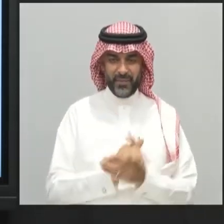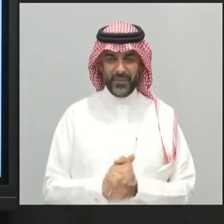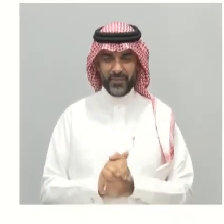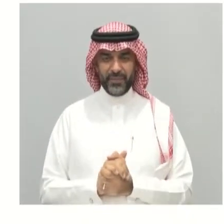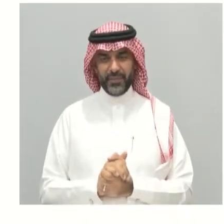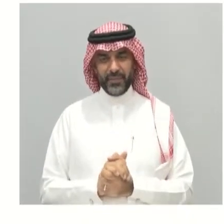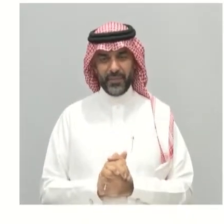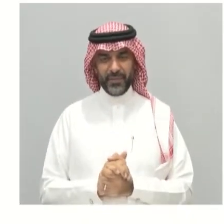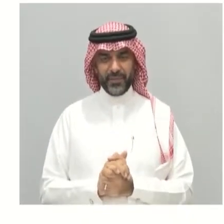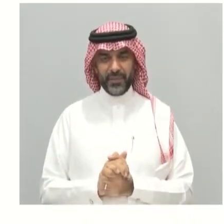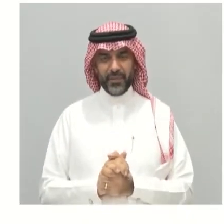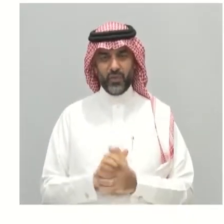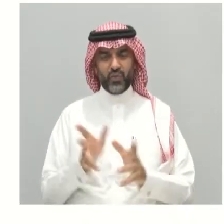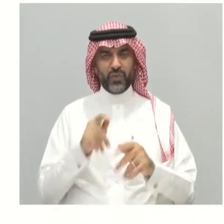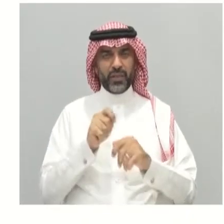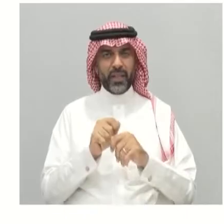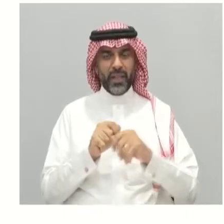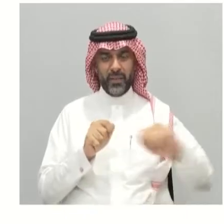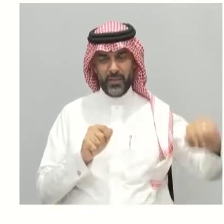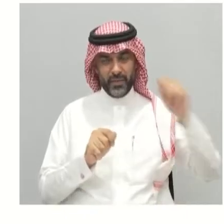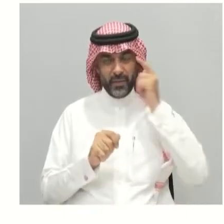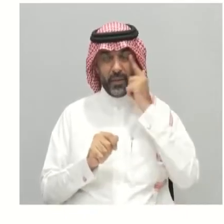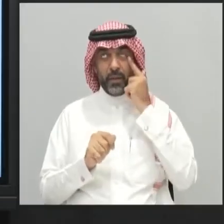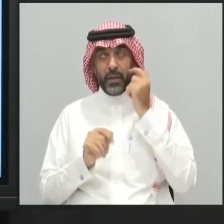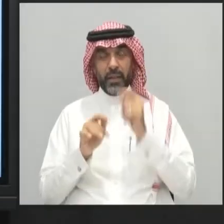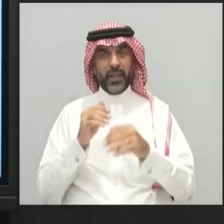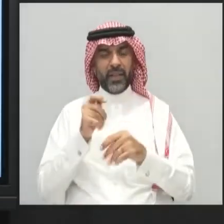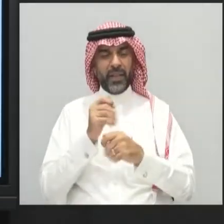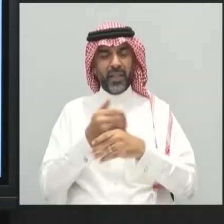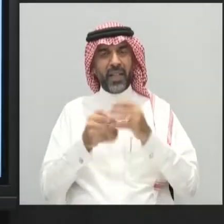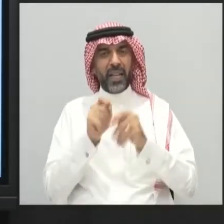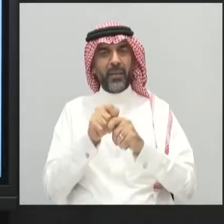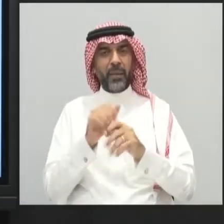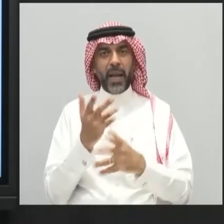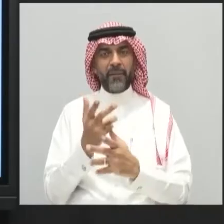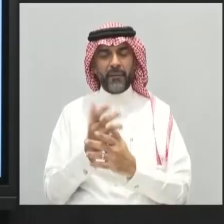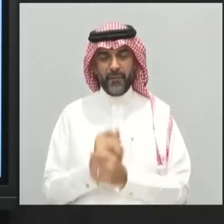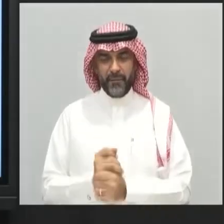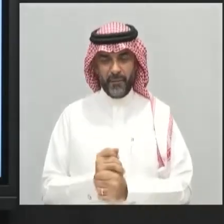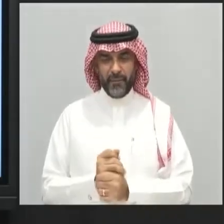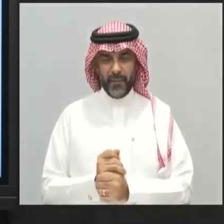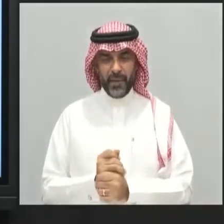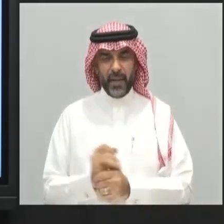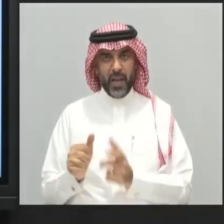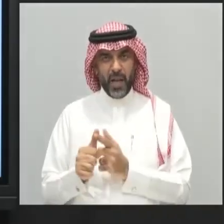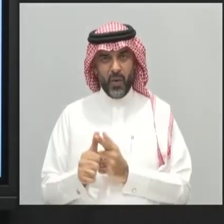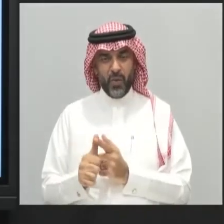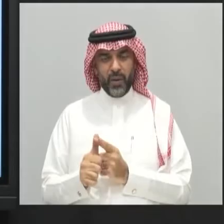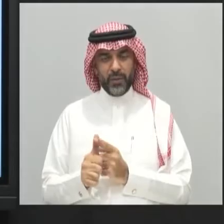هنا نلاحظ تركيب اليوجلينا ما هو تراكيب ما هي تراكيب